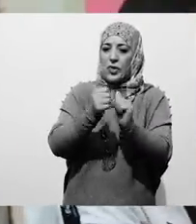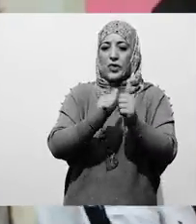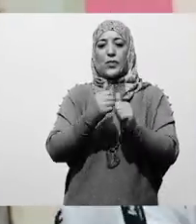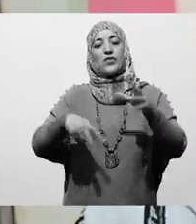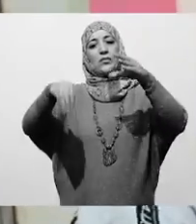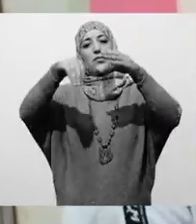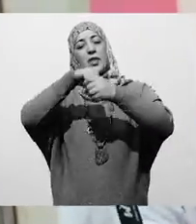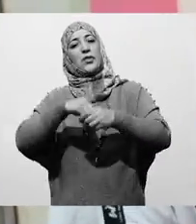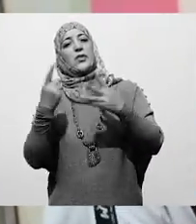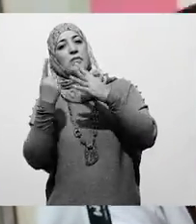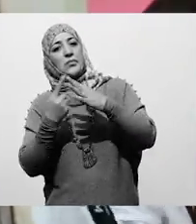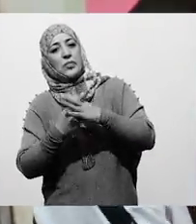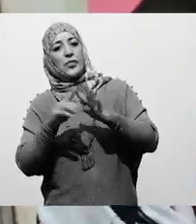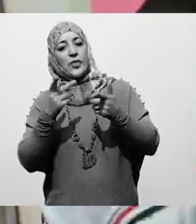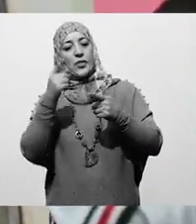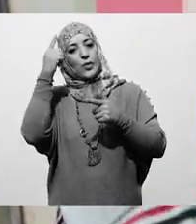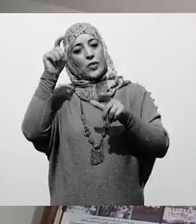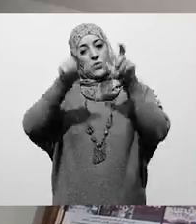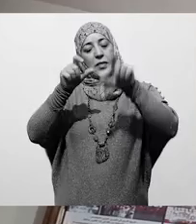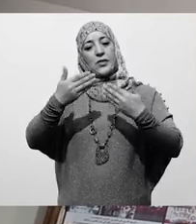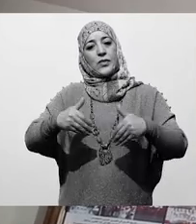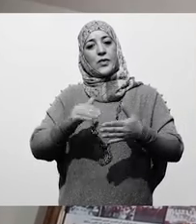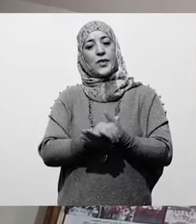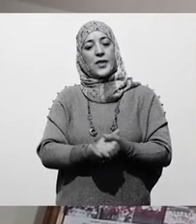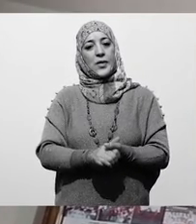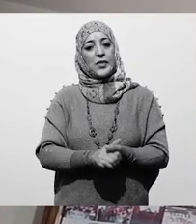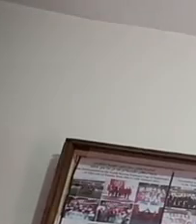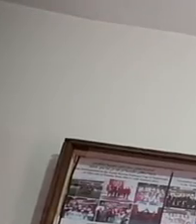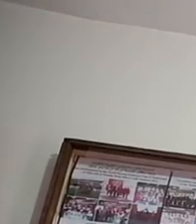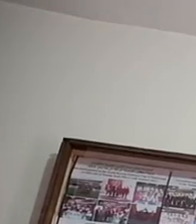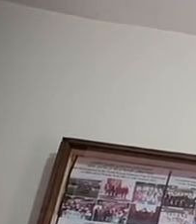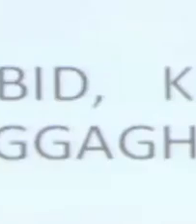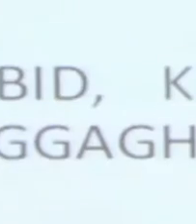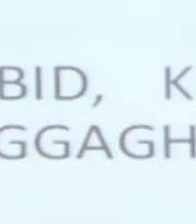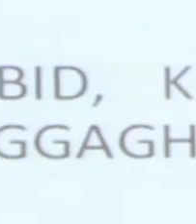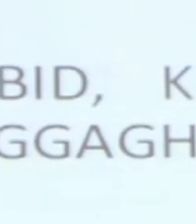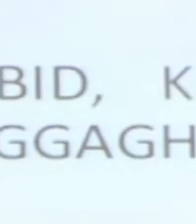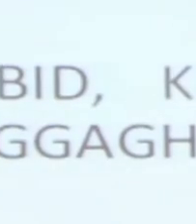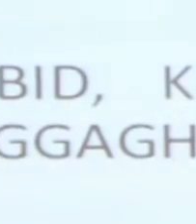personnes à travers le sport, à travers l'intégration de l'inclusion des personnes à travers le sport.